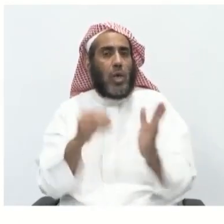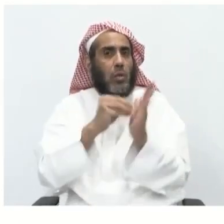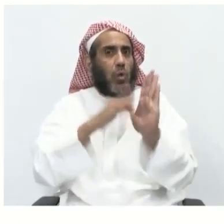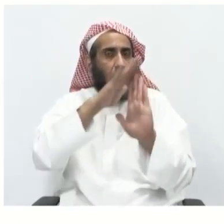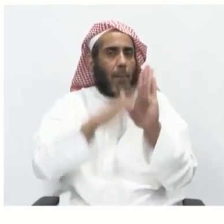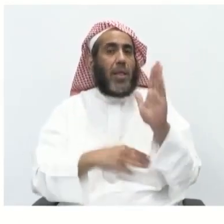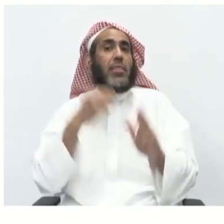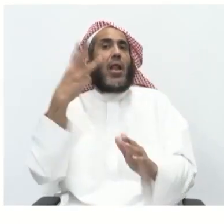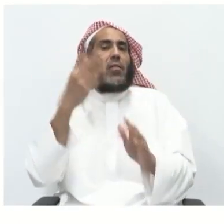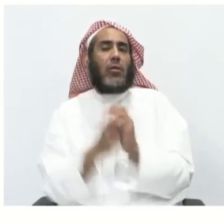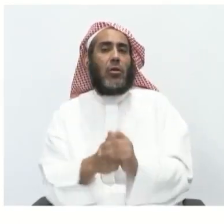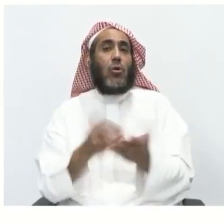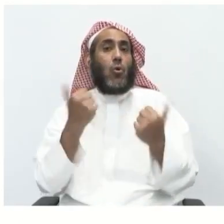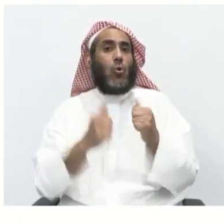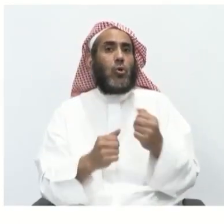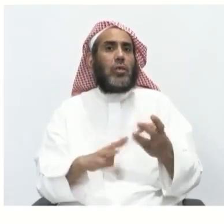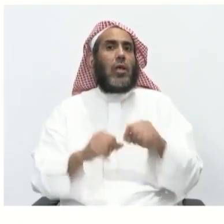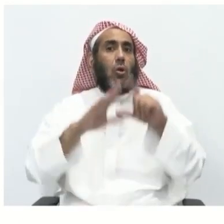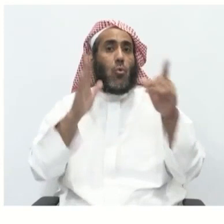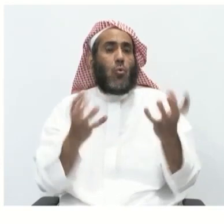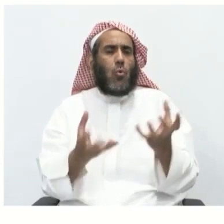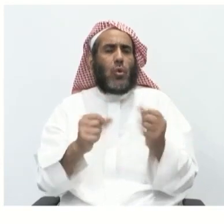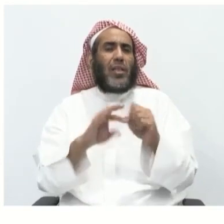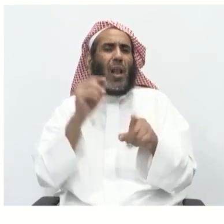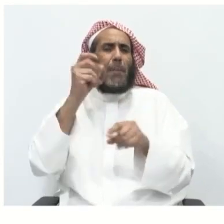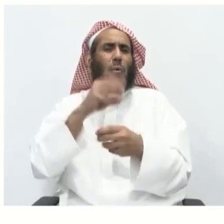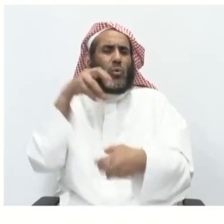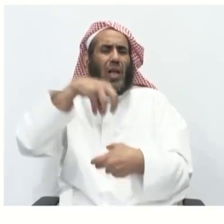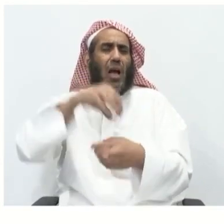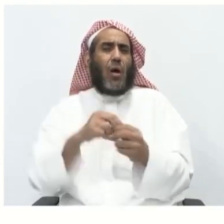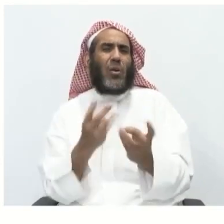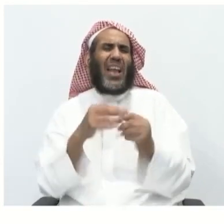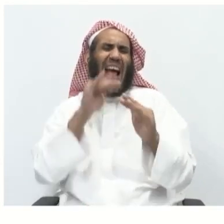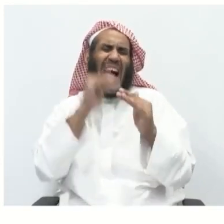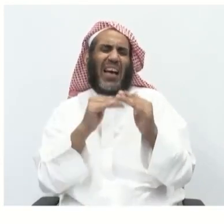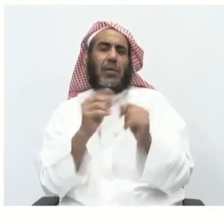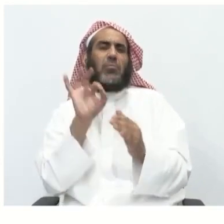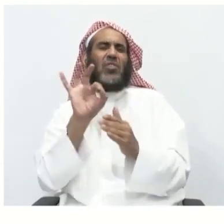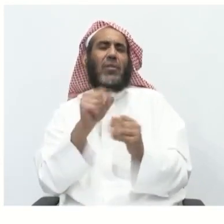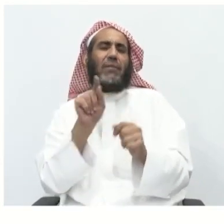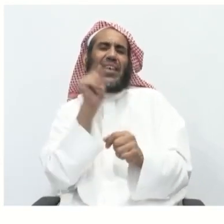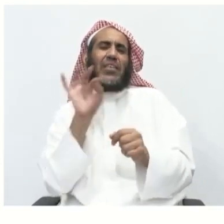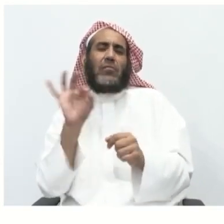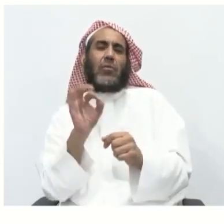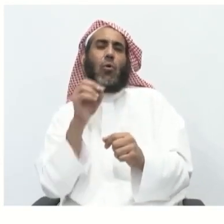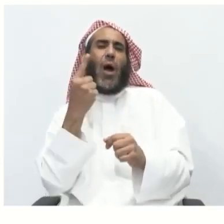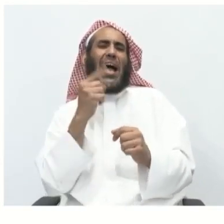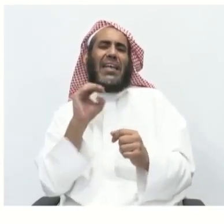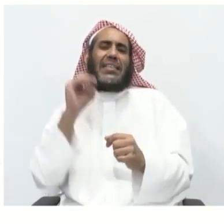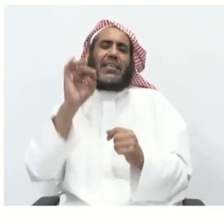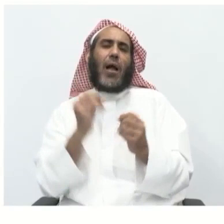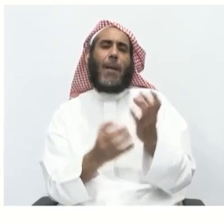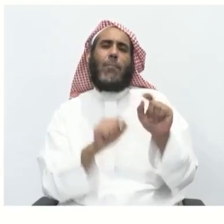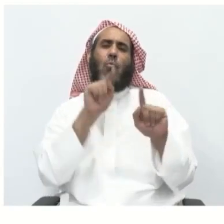ثلاثه وجود الكتله البوتقه وغطائها الى اقرب صفر فاصله صفر واحد جرام